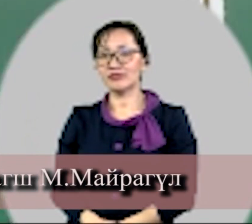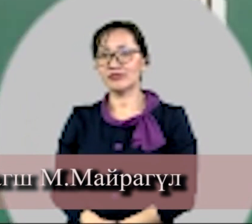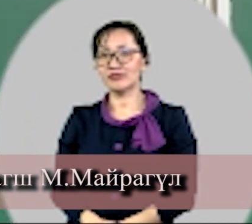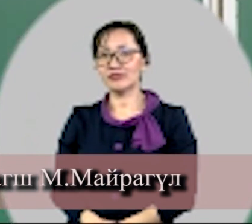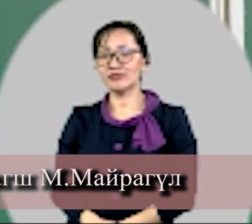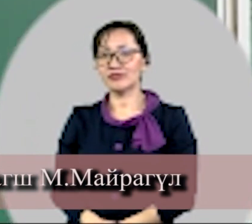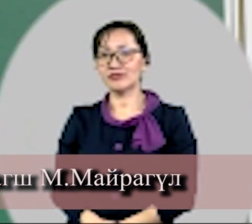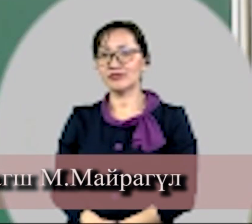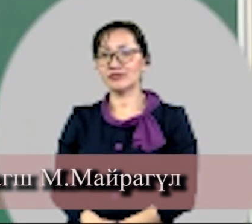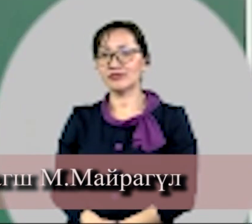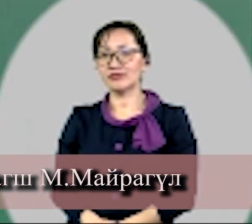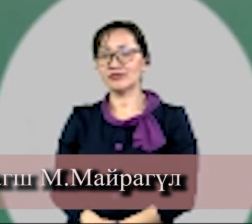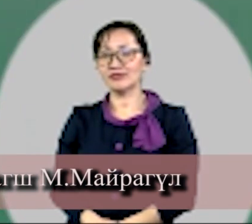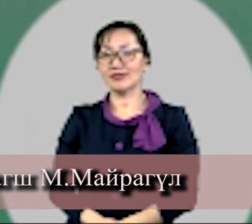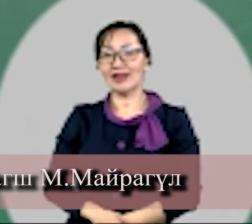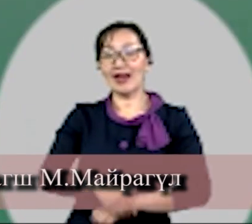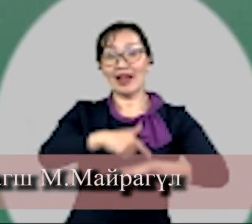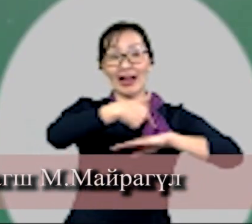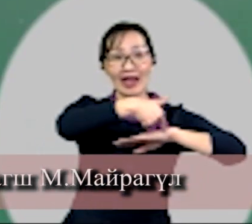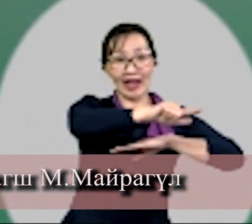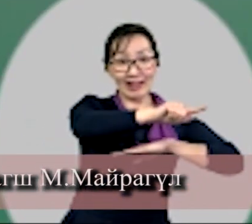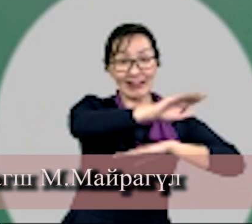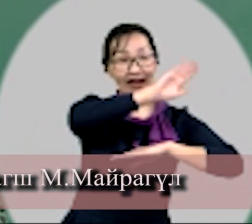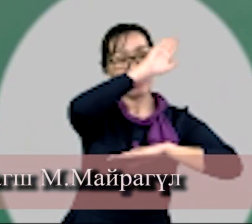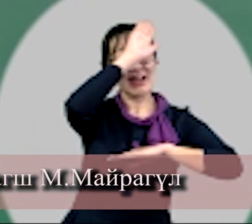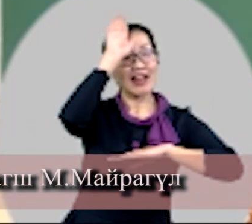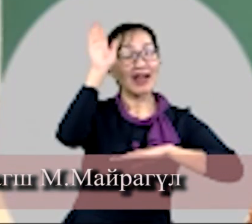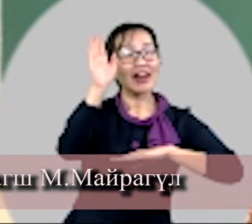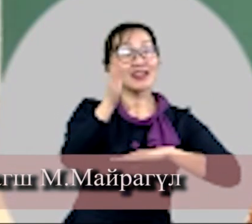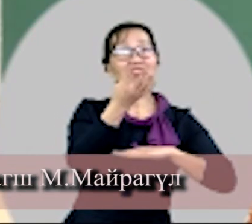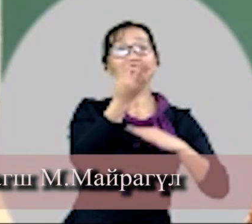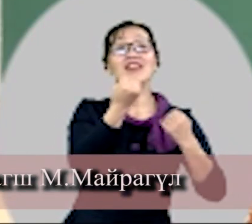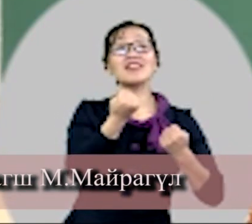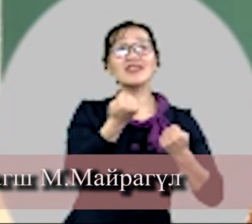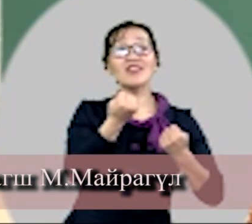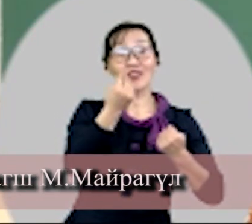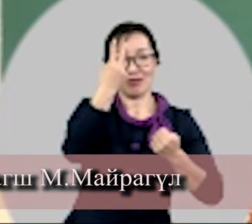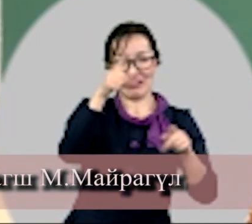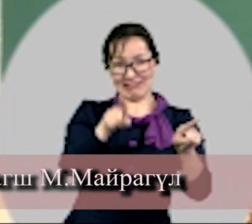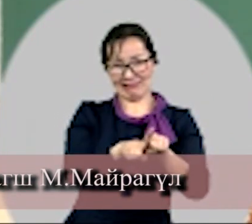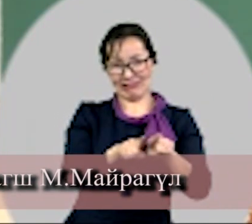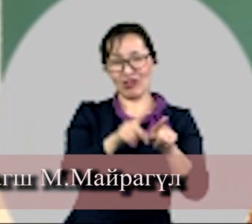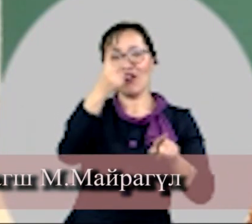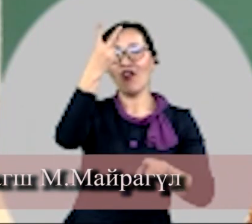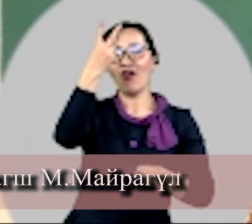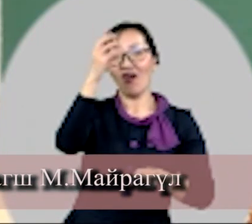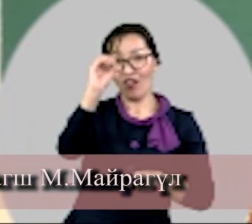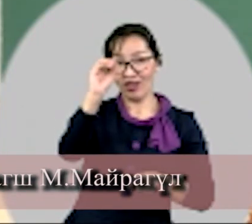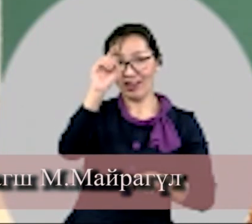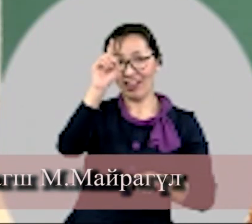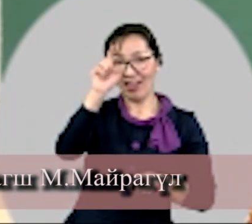Барлығымыз бірге термометрді қайтадан бір бақылайық. Термометрдің 0 көрсеткішінен жоғары қарай